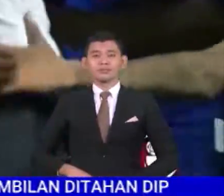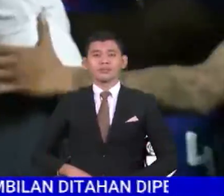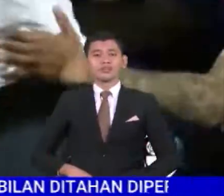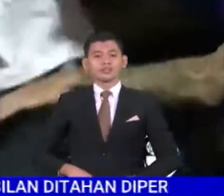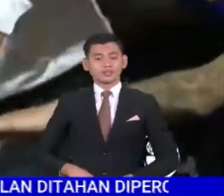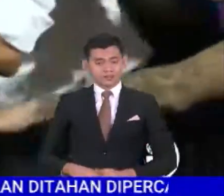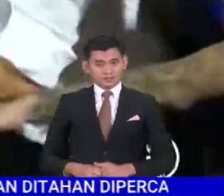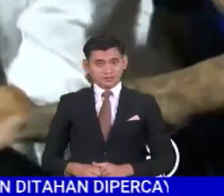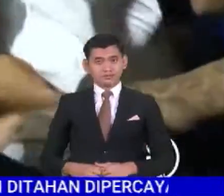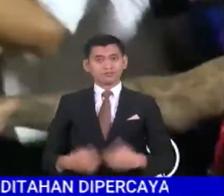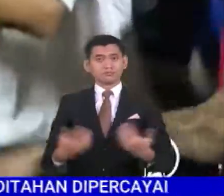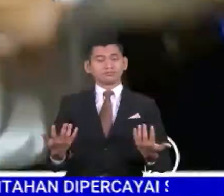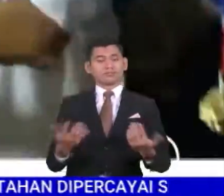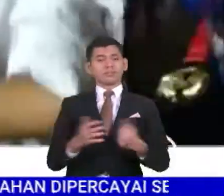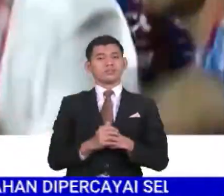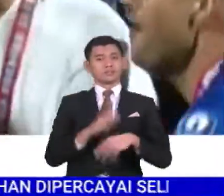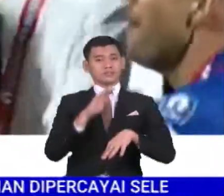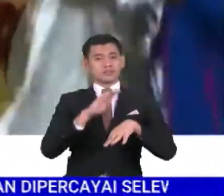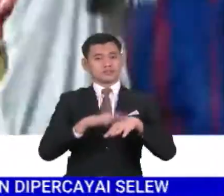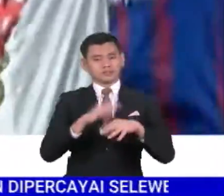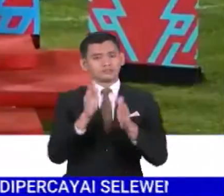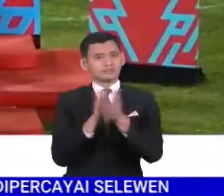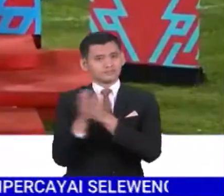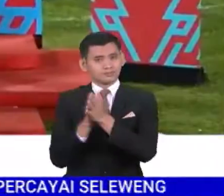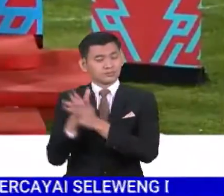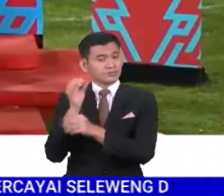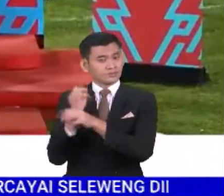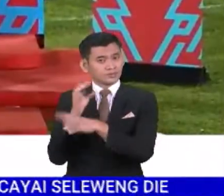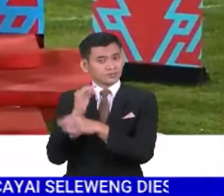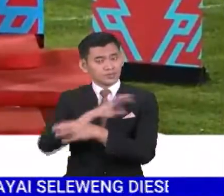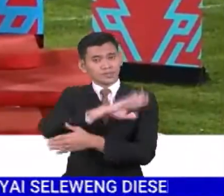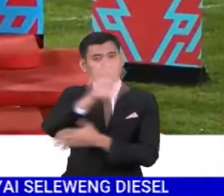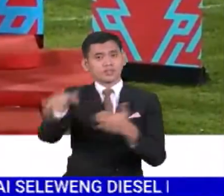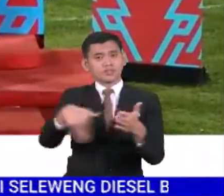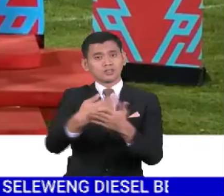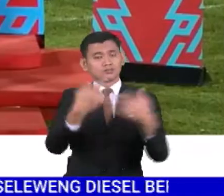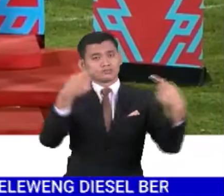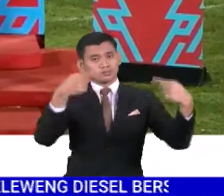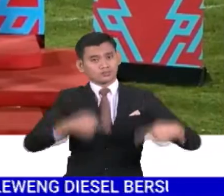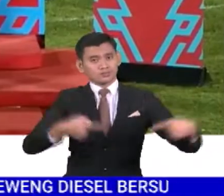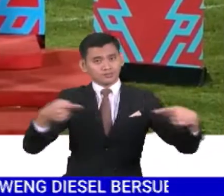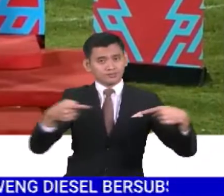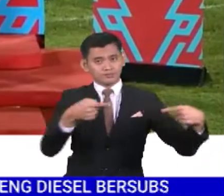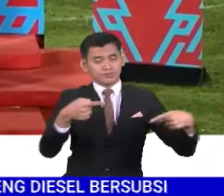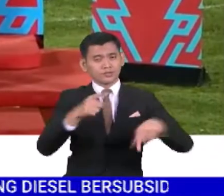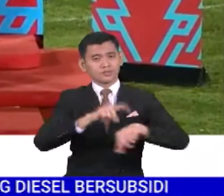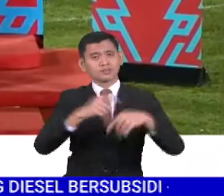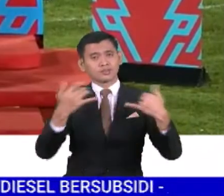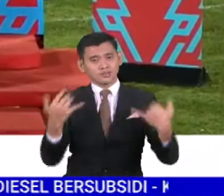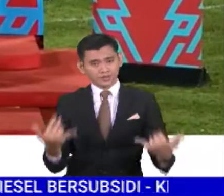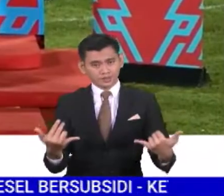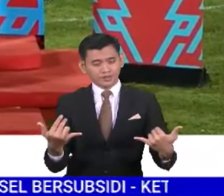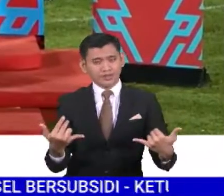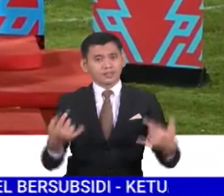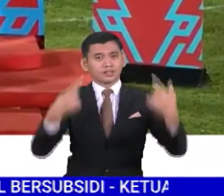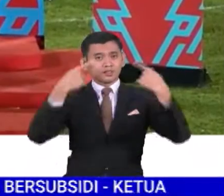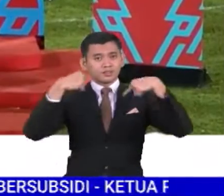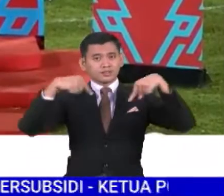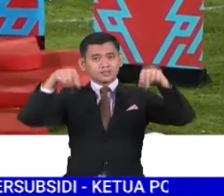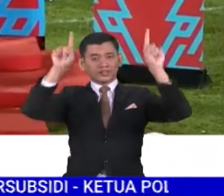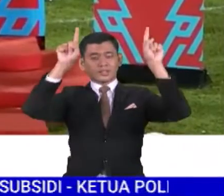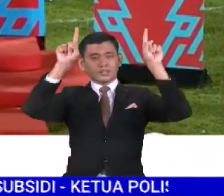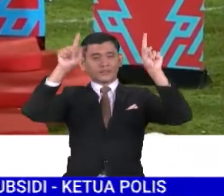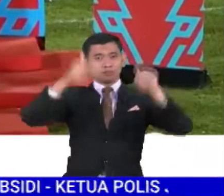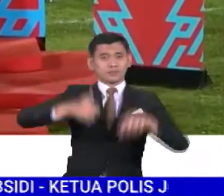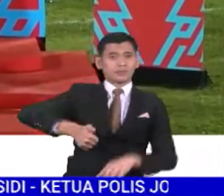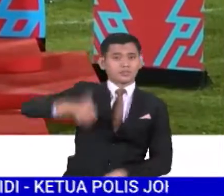Menurut Eci Vieira, gelaran tersebut diraih hasil kerja keras semua pemain dalam mengharungi saingan musim ini. Dalam masa sama, beliau juga memaklumkan kejayaan yang